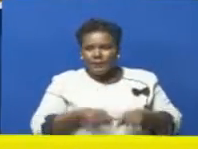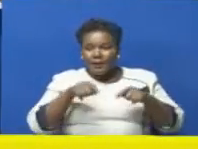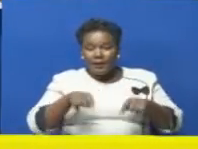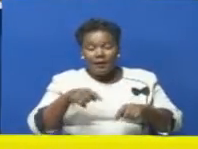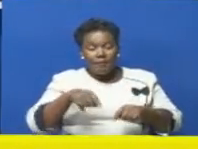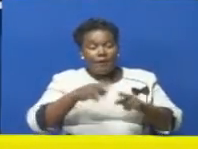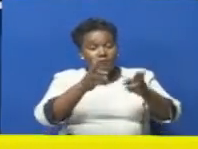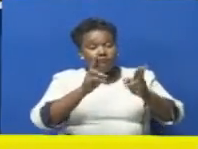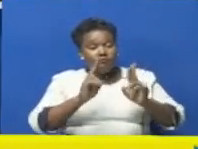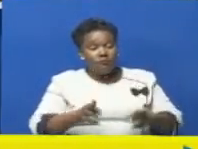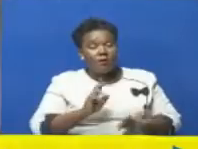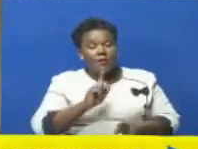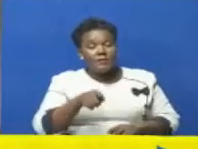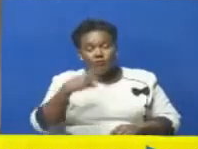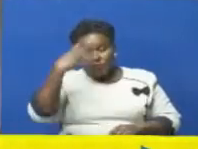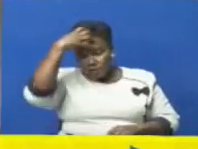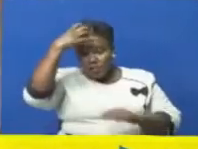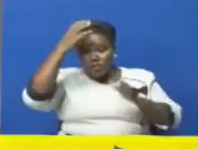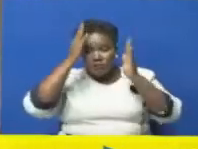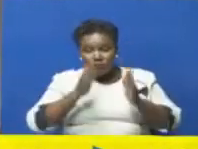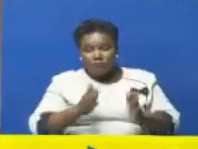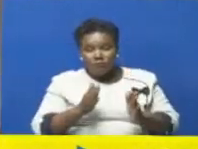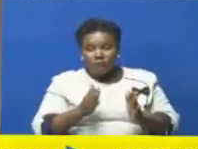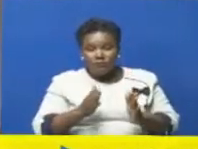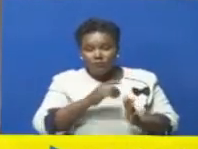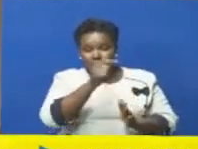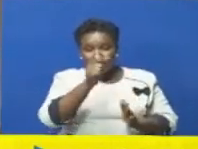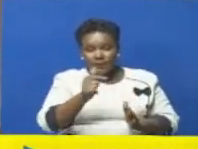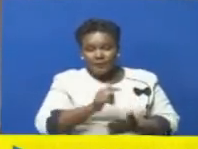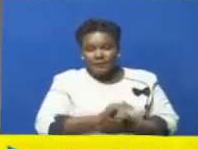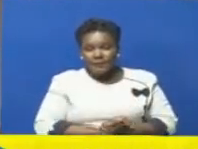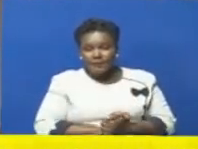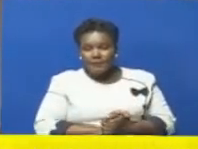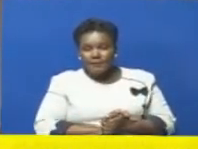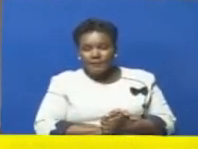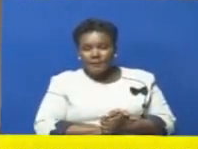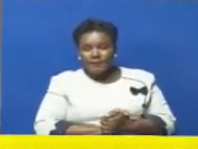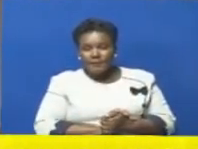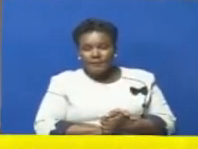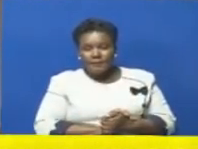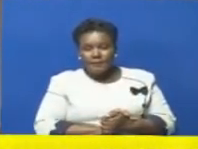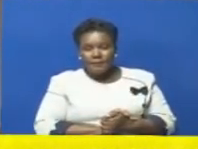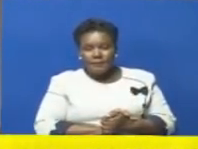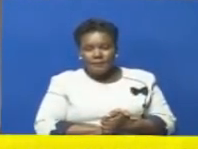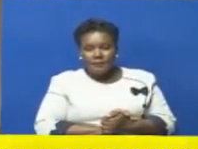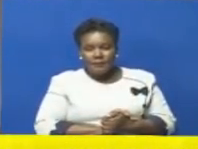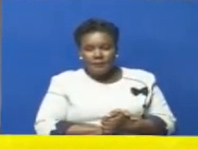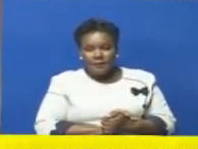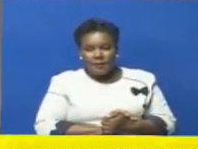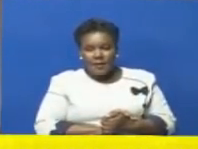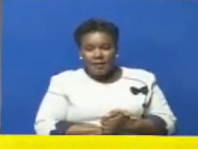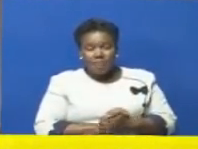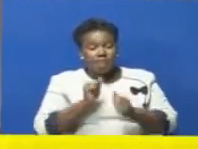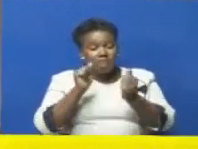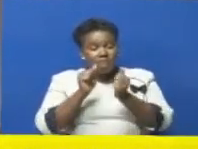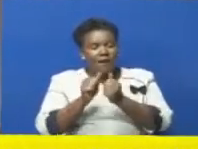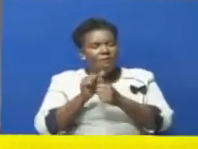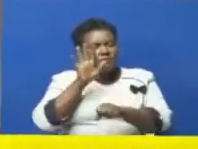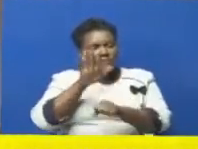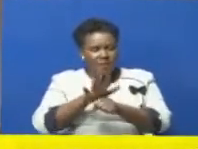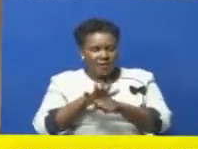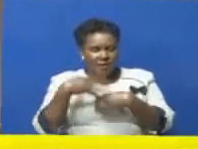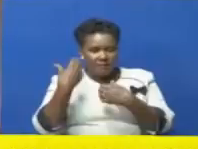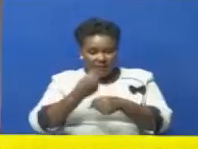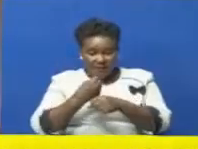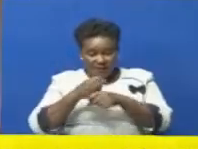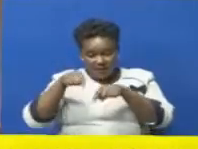na mufti wa Tanzania Sheikh Abubakar Zubair bin Ali. Mambo mengi yamefanyika leo katika baraza la